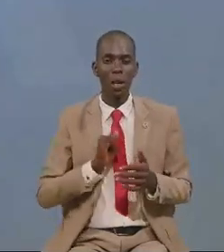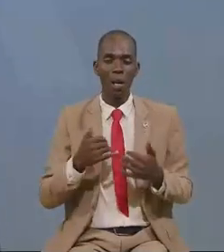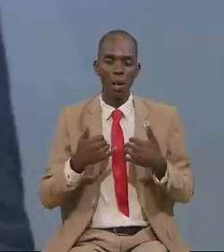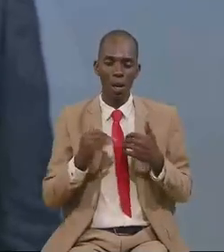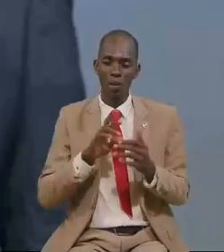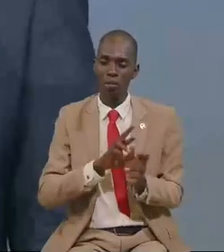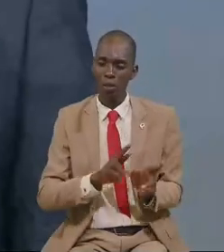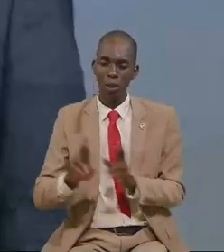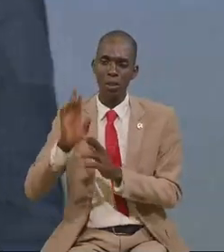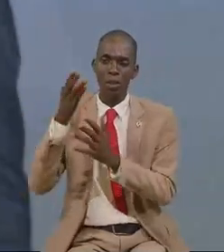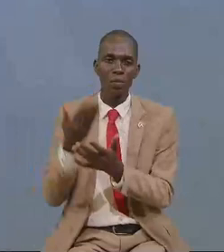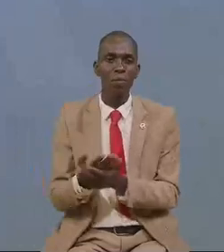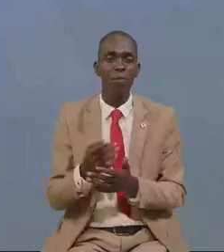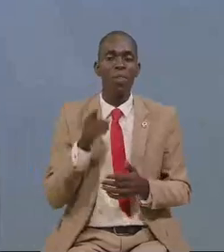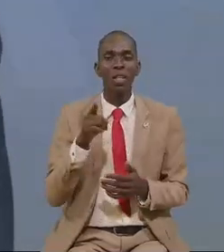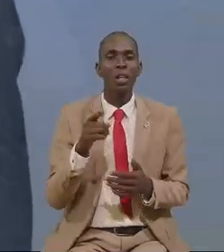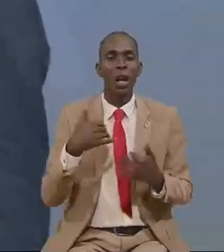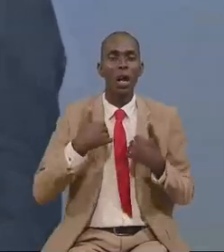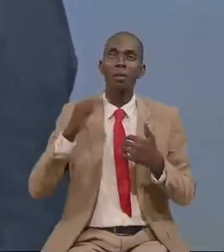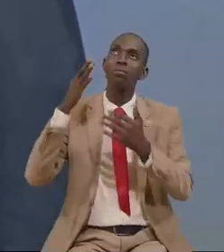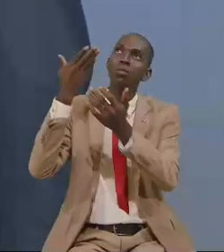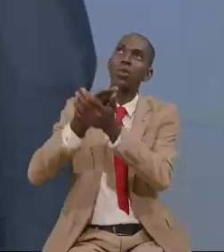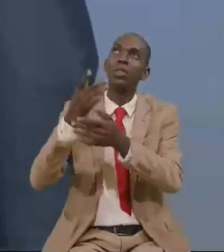Il a été déjà au troisième ciel.